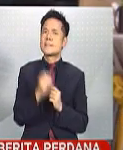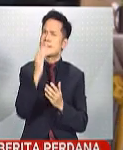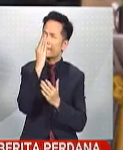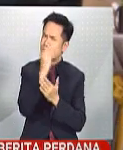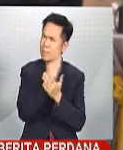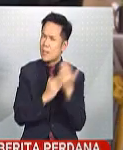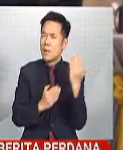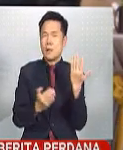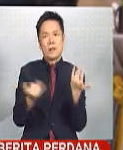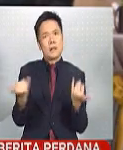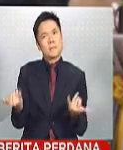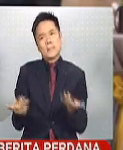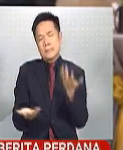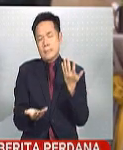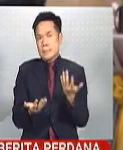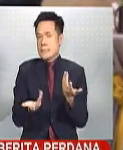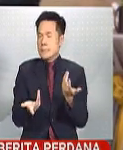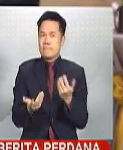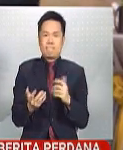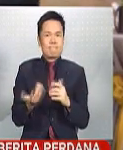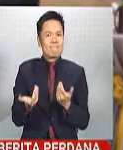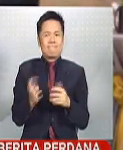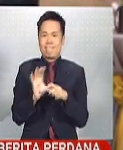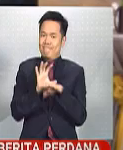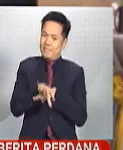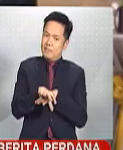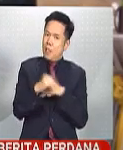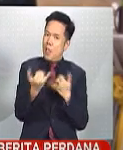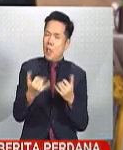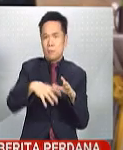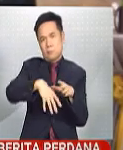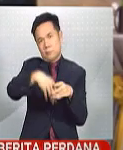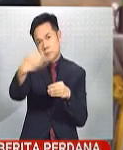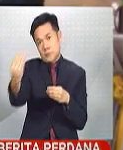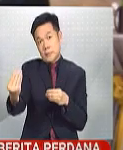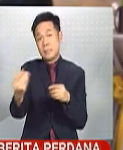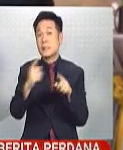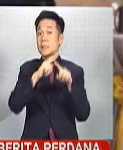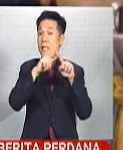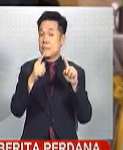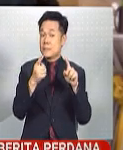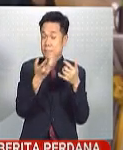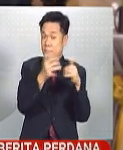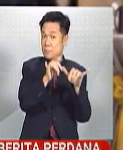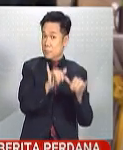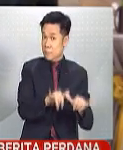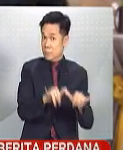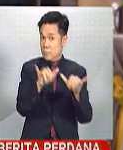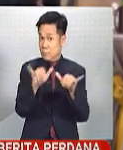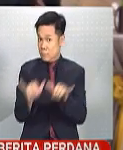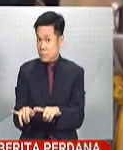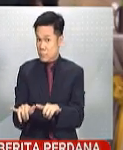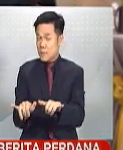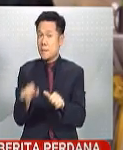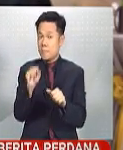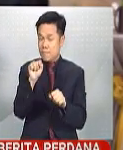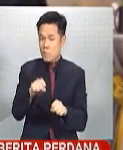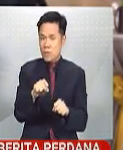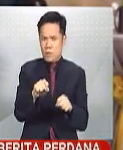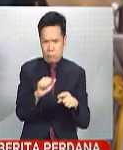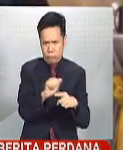terpaksa meninggalkan kementerian. Tapi kalau bakat-bakat yang sedia ada itu baik, mungkin kita perlu